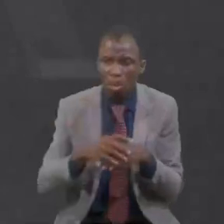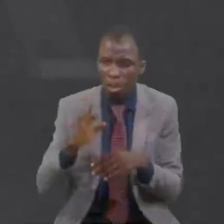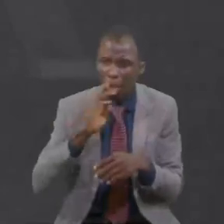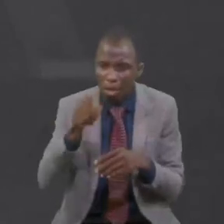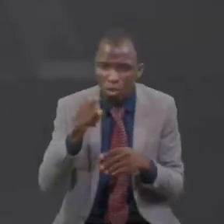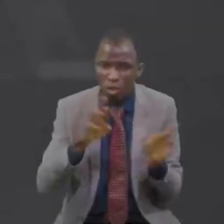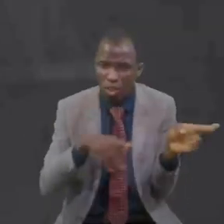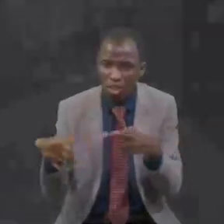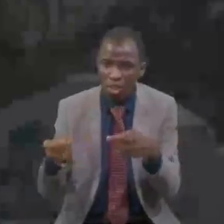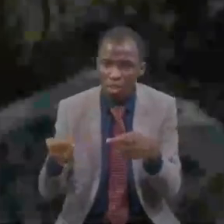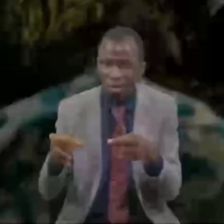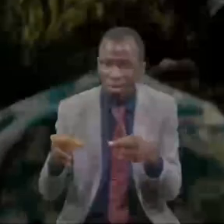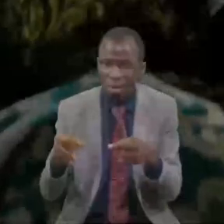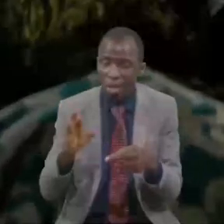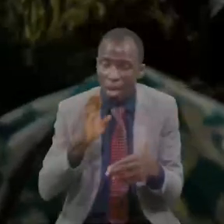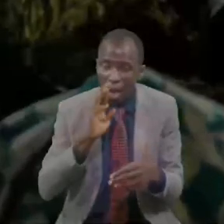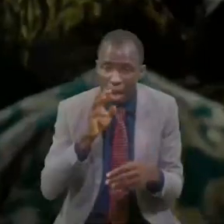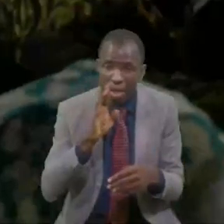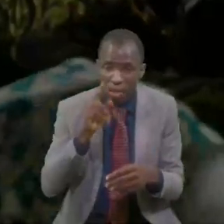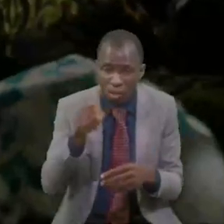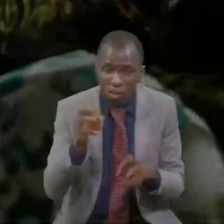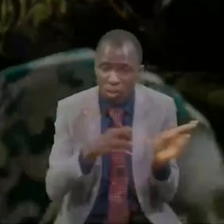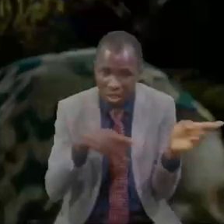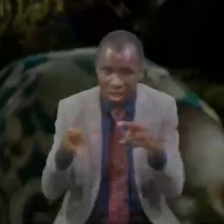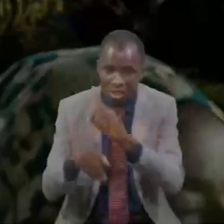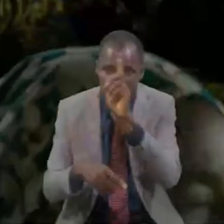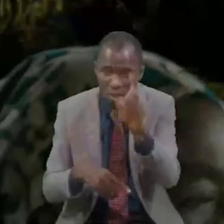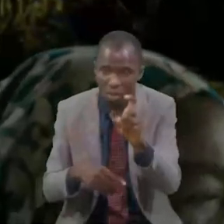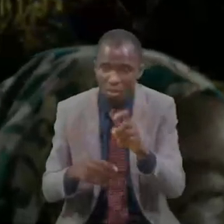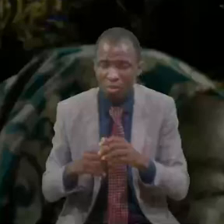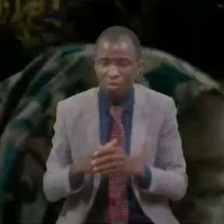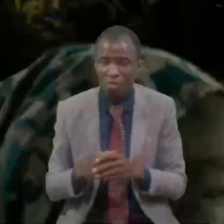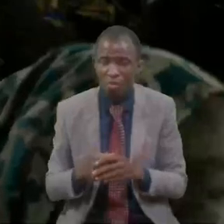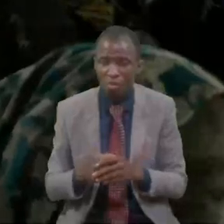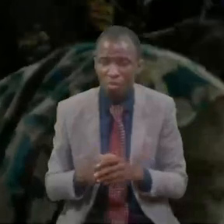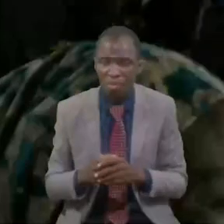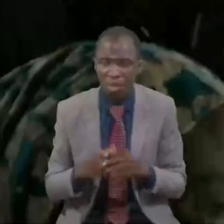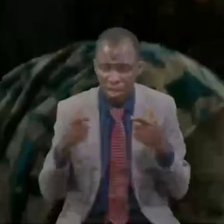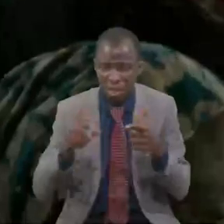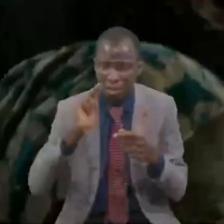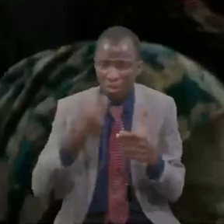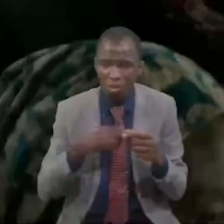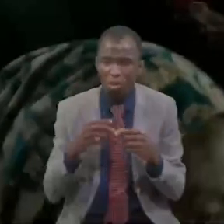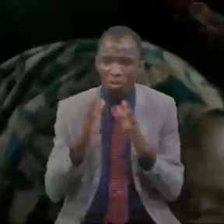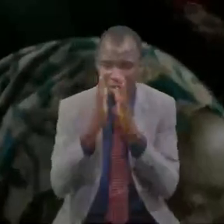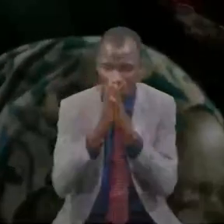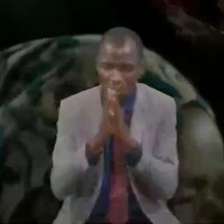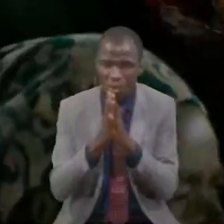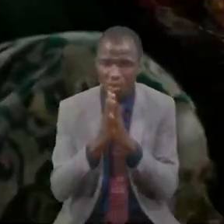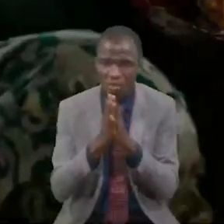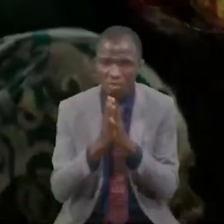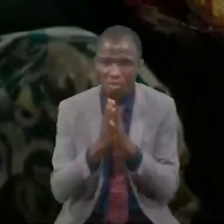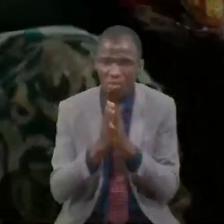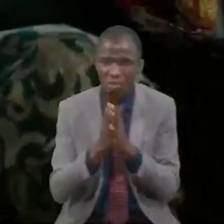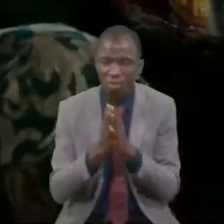êtes-vous prêt je dis êtes-vous prêt Têt baissé les têtes baissées et les